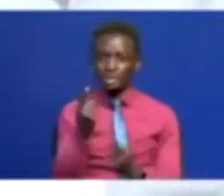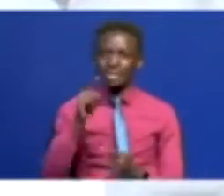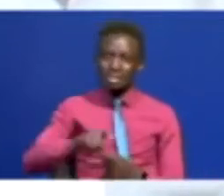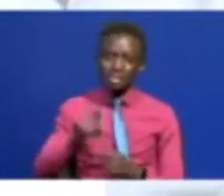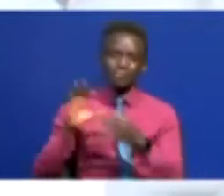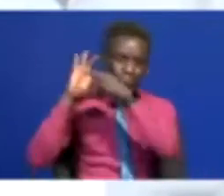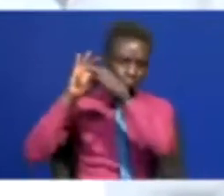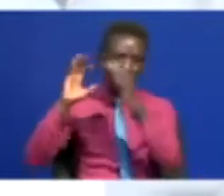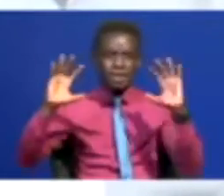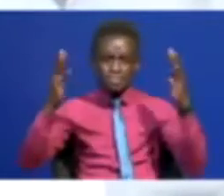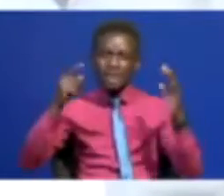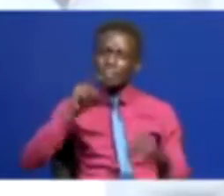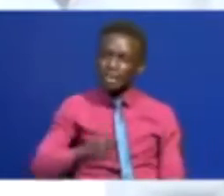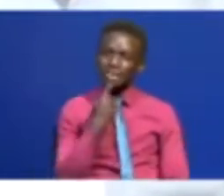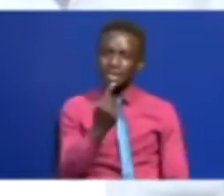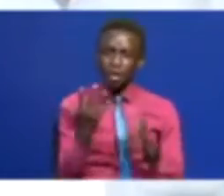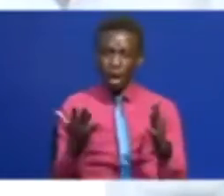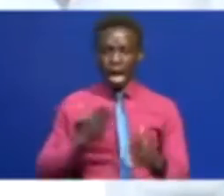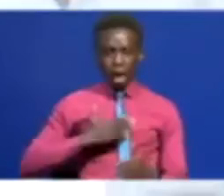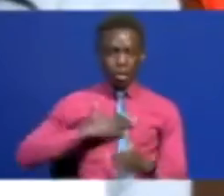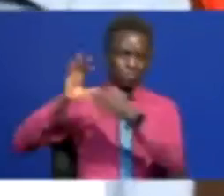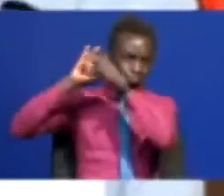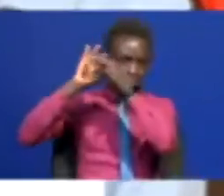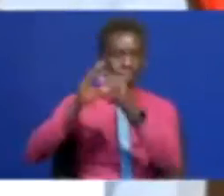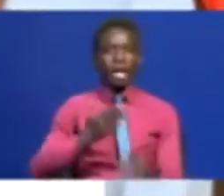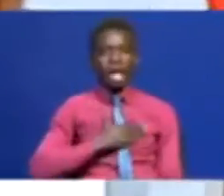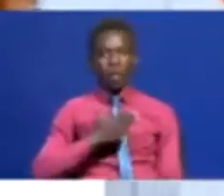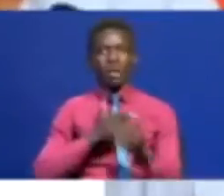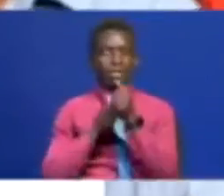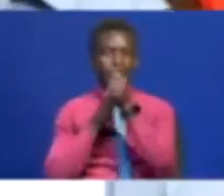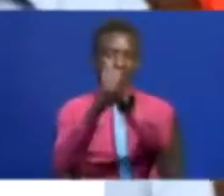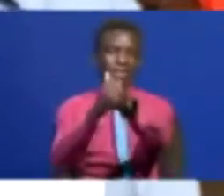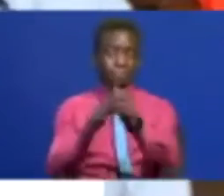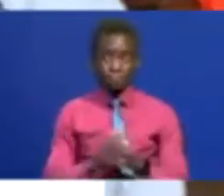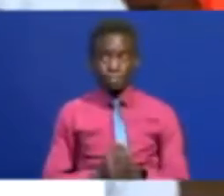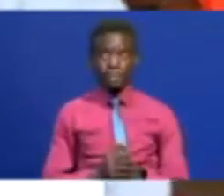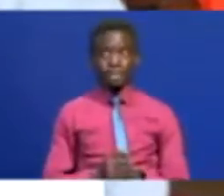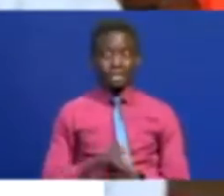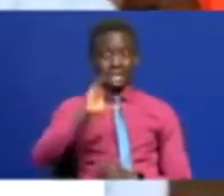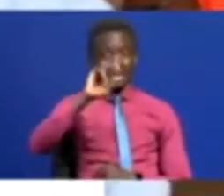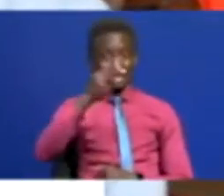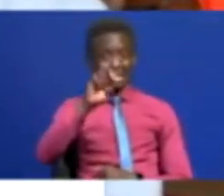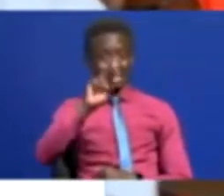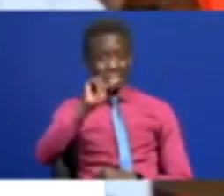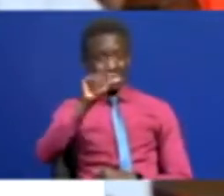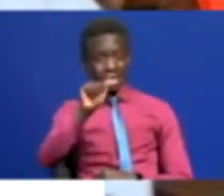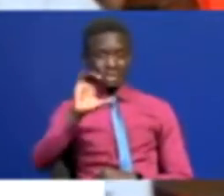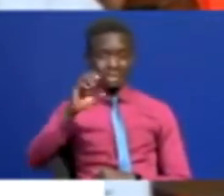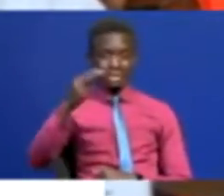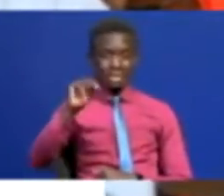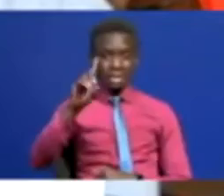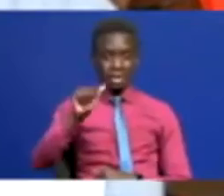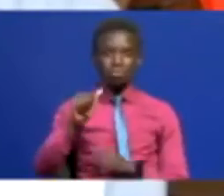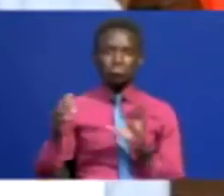kuwa mila zetu ndio nguzo zetu. Chenda Chenda imeunganisha Mijikenda wa mkoa wetu